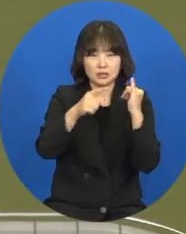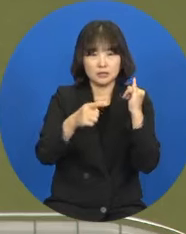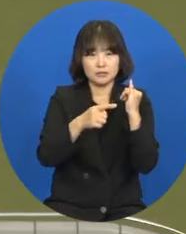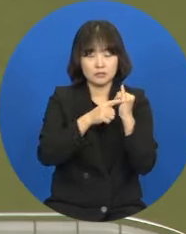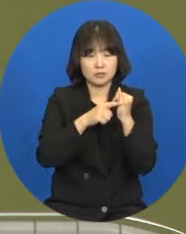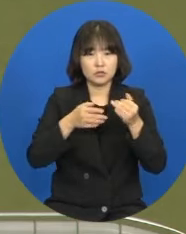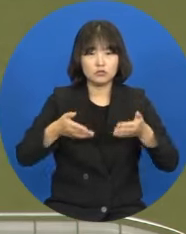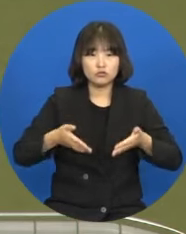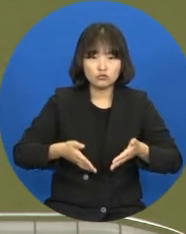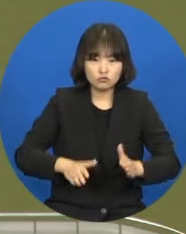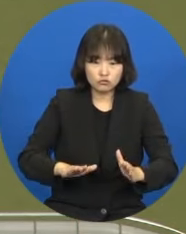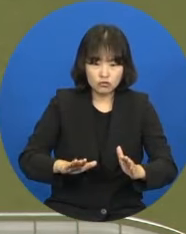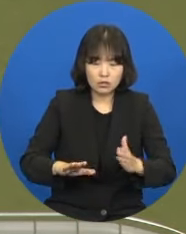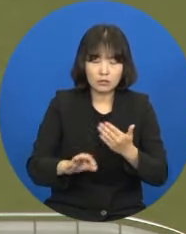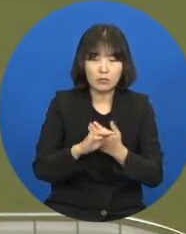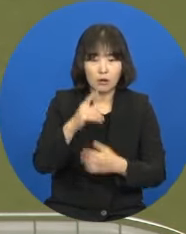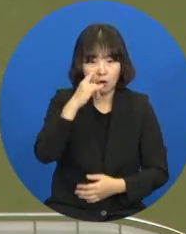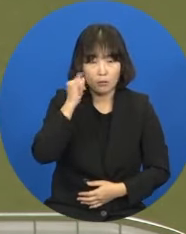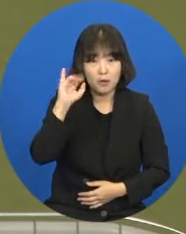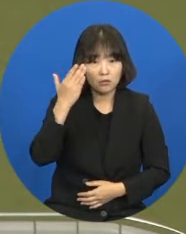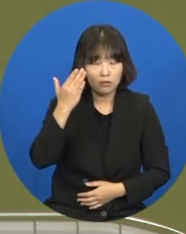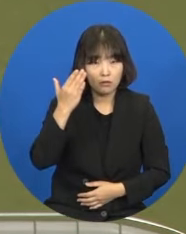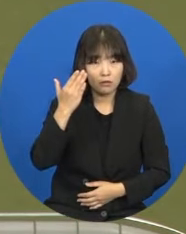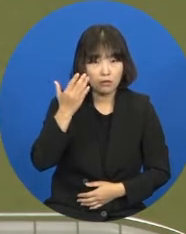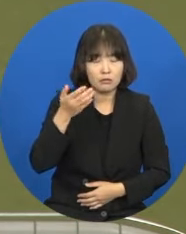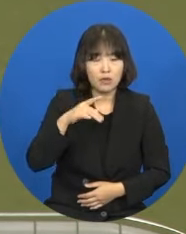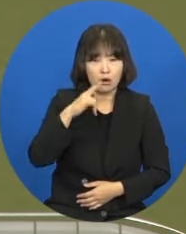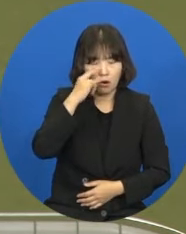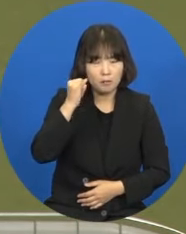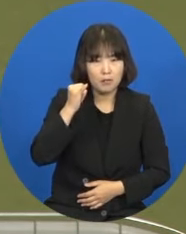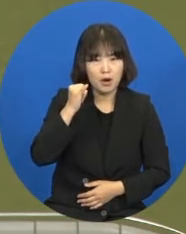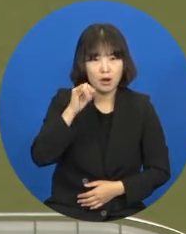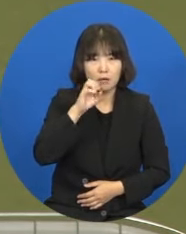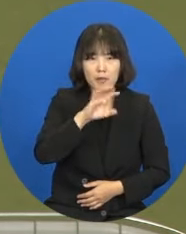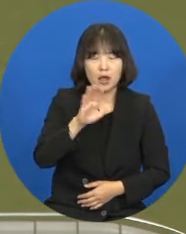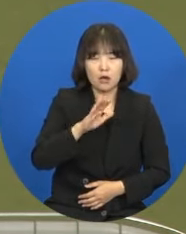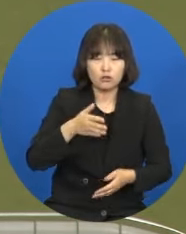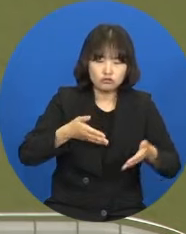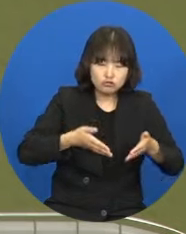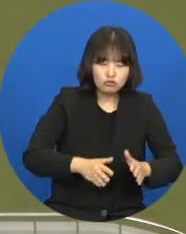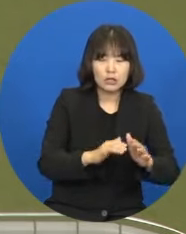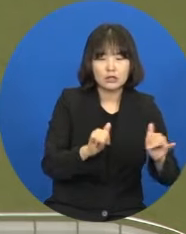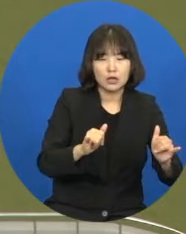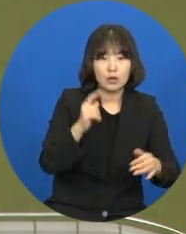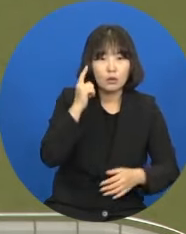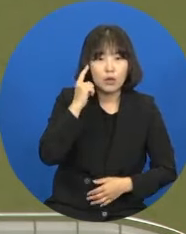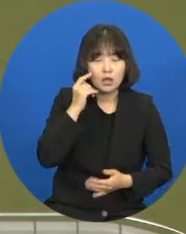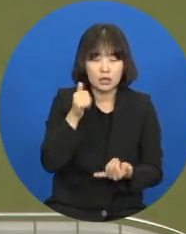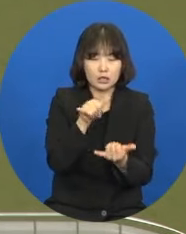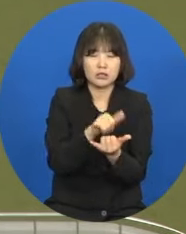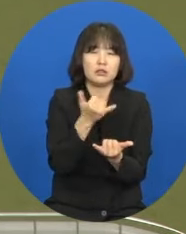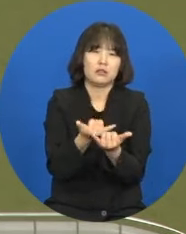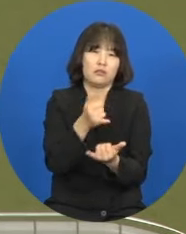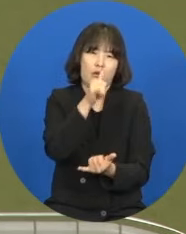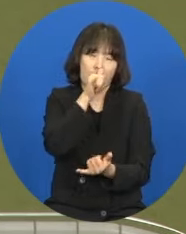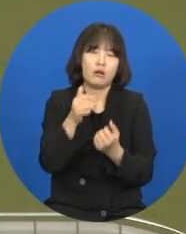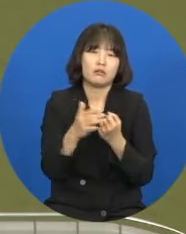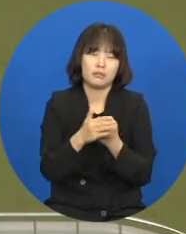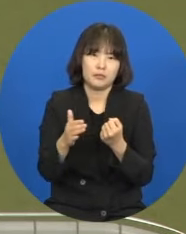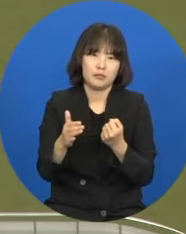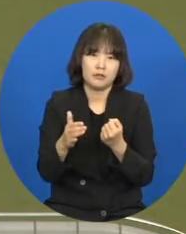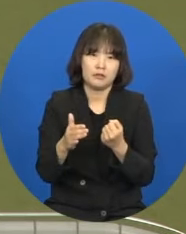출산하는 거 우리는 엄마가 되었다라고 하는데 엄마 말을 안 해요 출산한 사람 왜 트랜스젠더도 해야 되니까